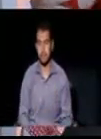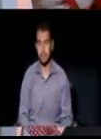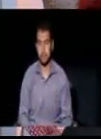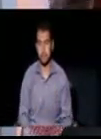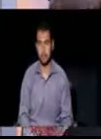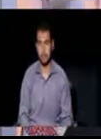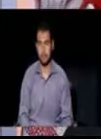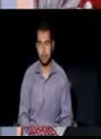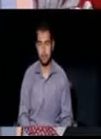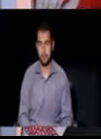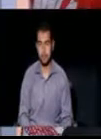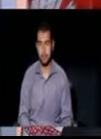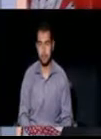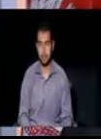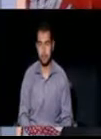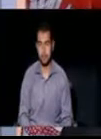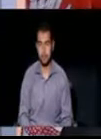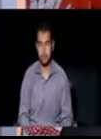لا لا يوم